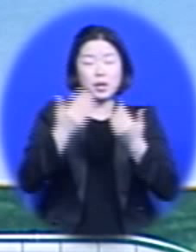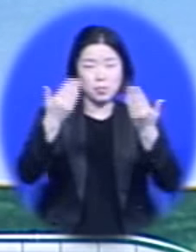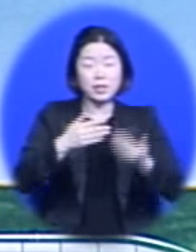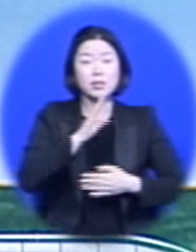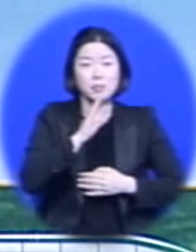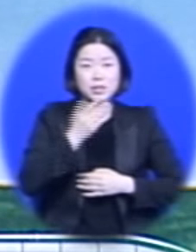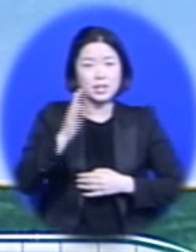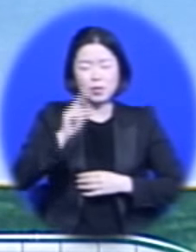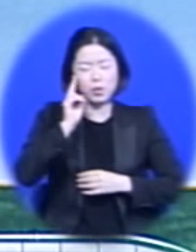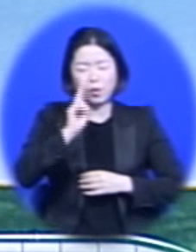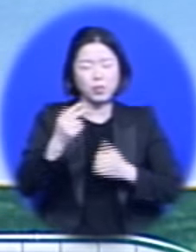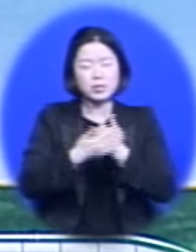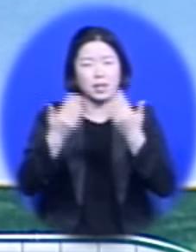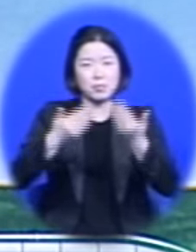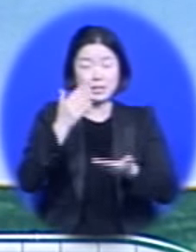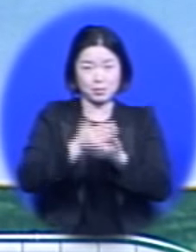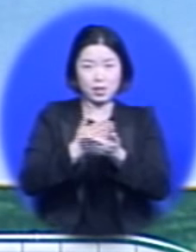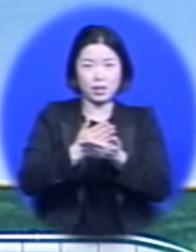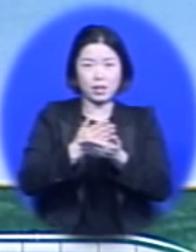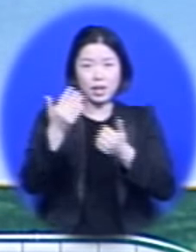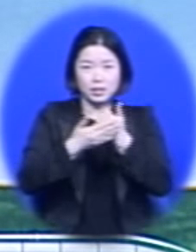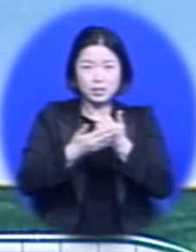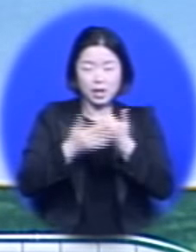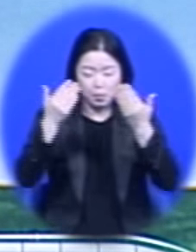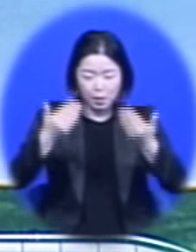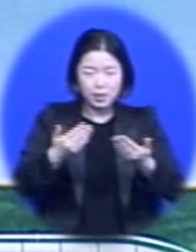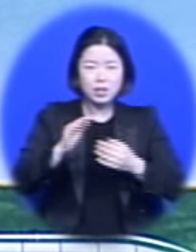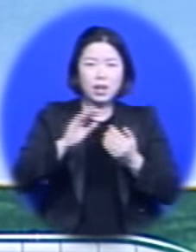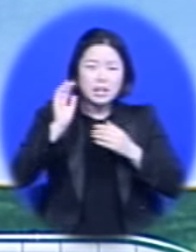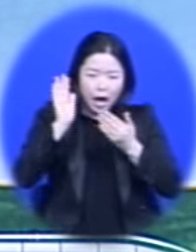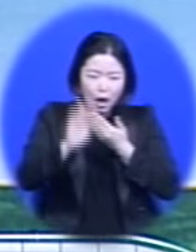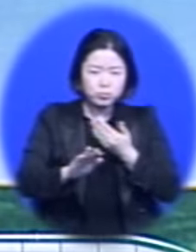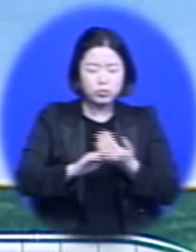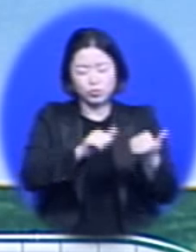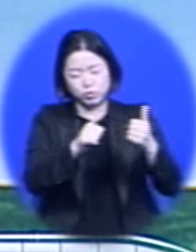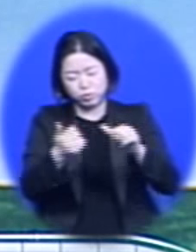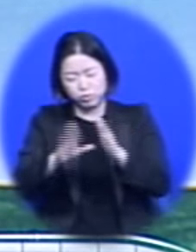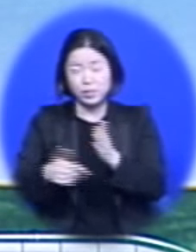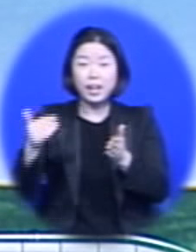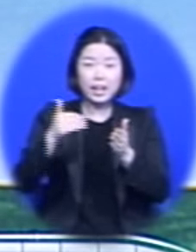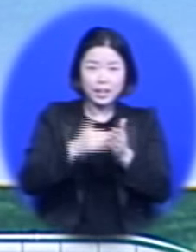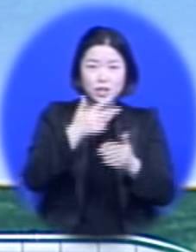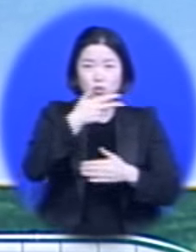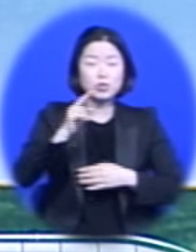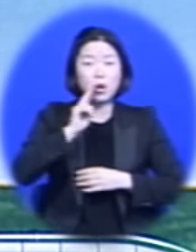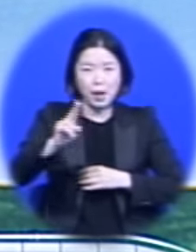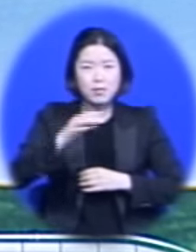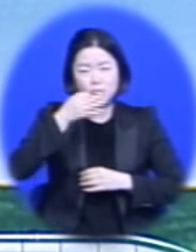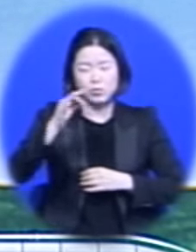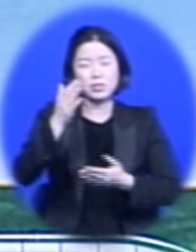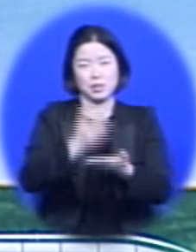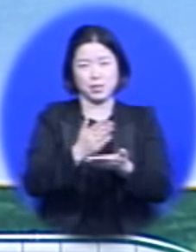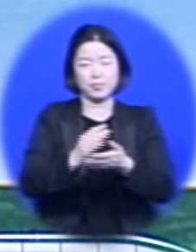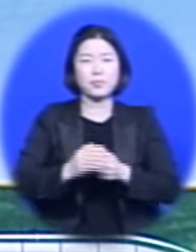않은, 너무 은혜를 받아서 이제부터 죽을 때까지 계속 주여만 부르는 이렇게 되지는 않았으면